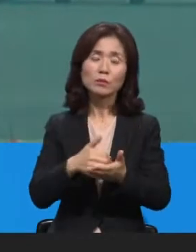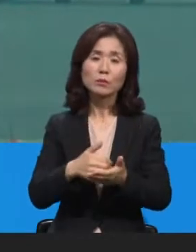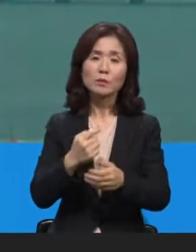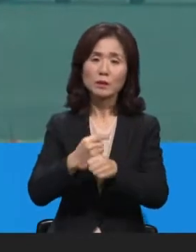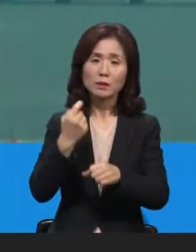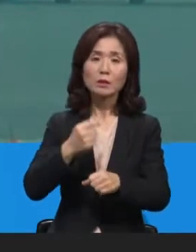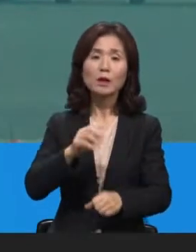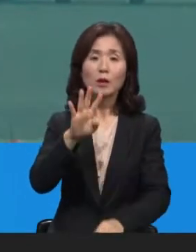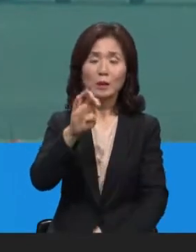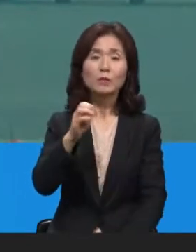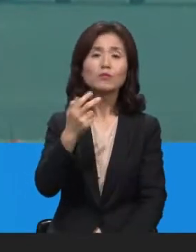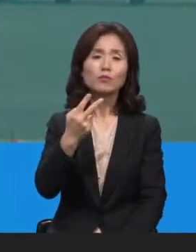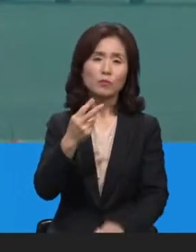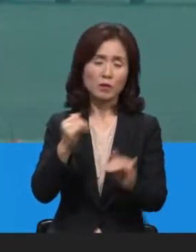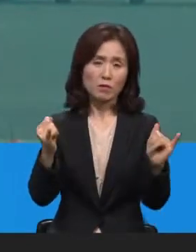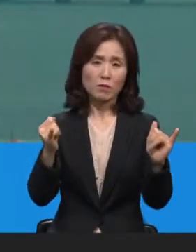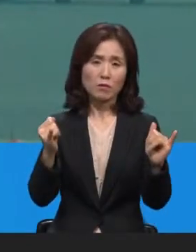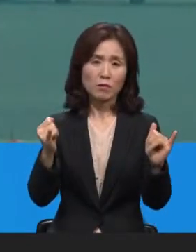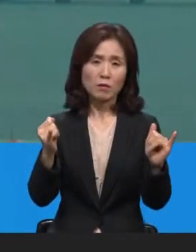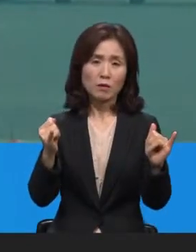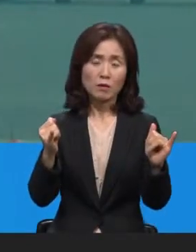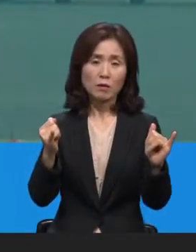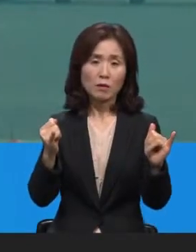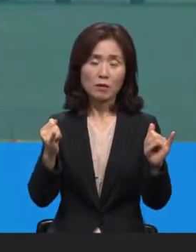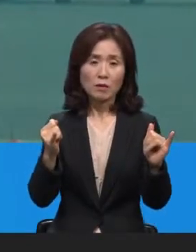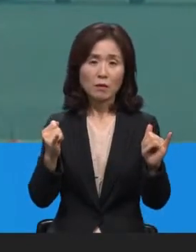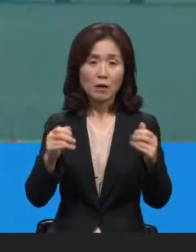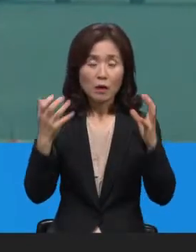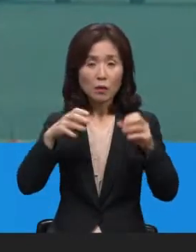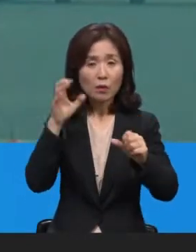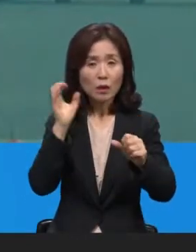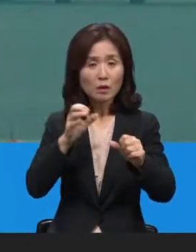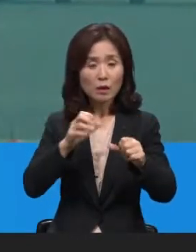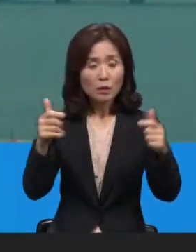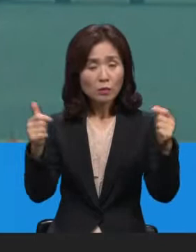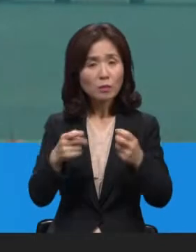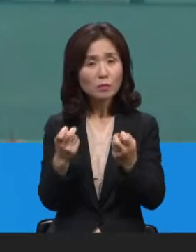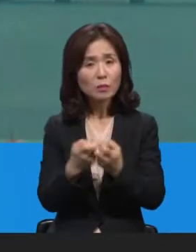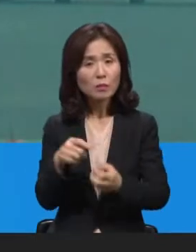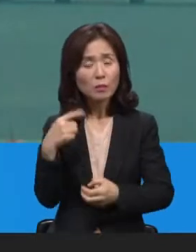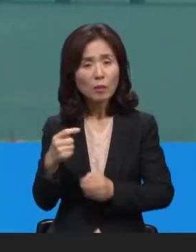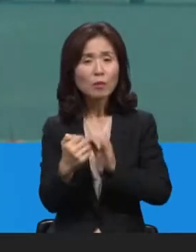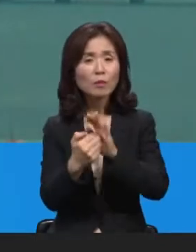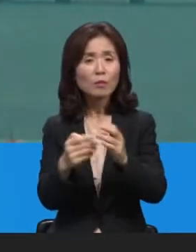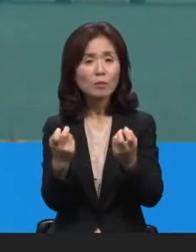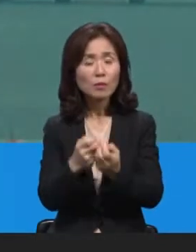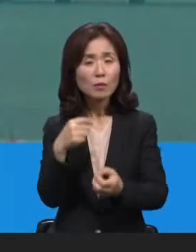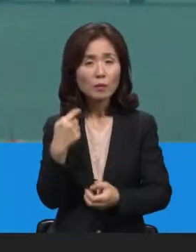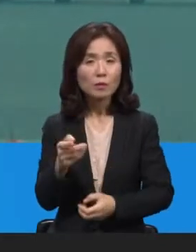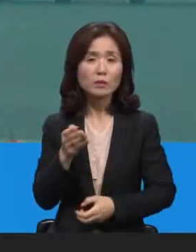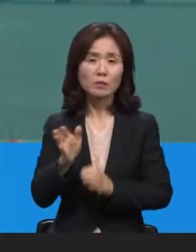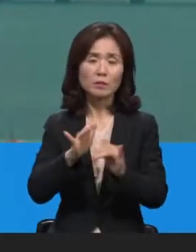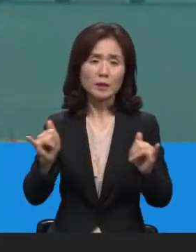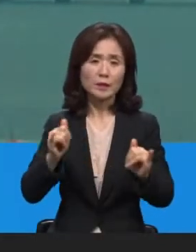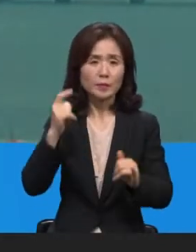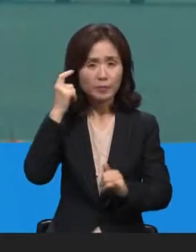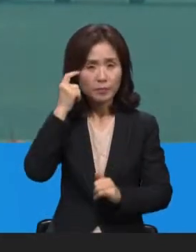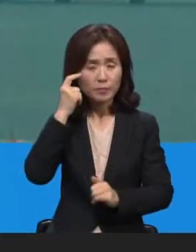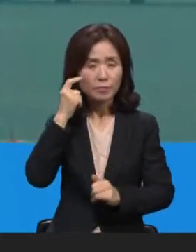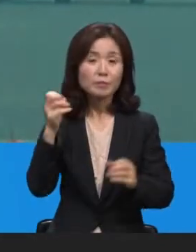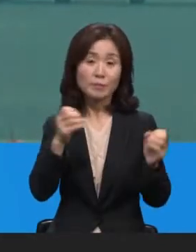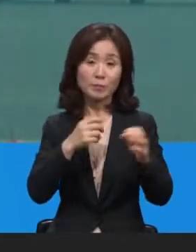지난해만 42명이나 됩니다. 어떻게 하면 아동학대를 줄이고 또 막을 수 있을지 전문가의 의견을 들어보겠습니다.